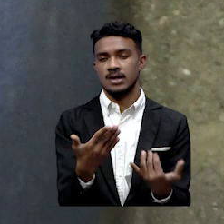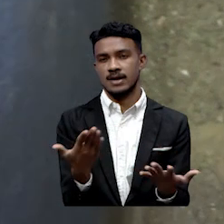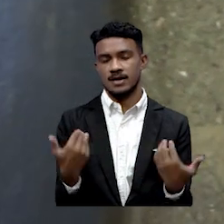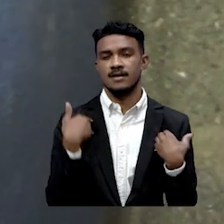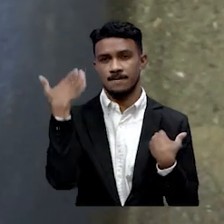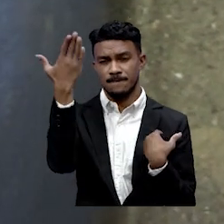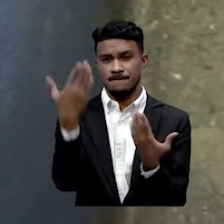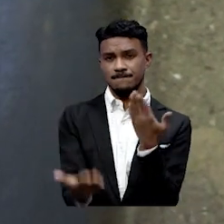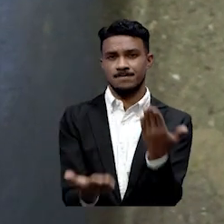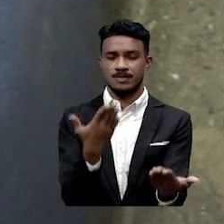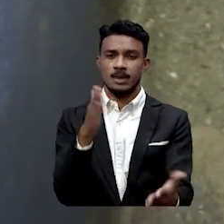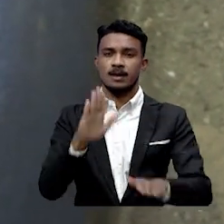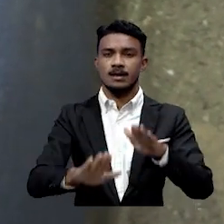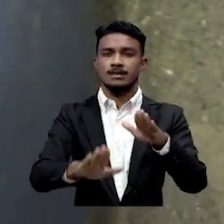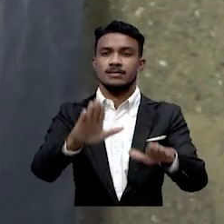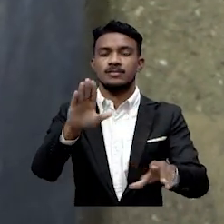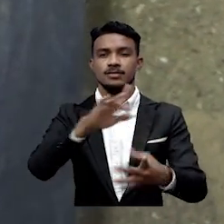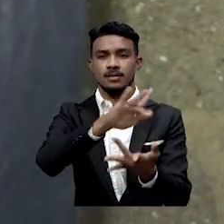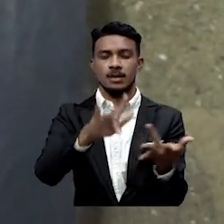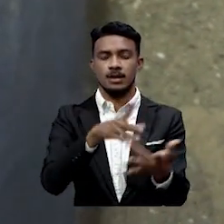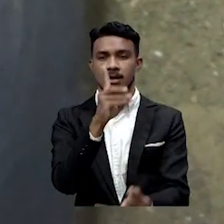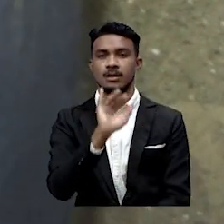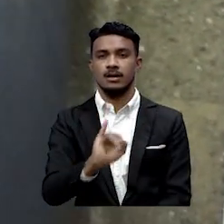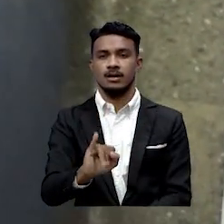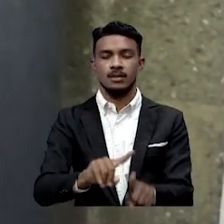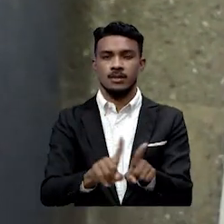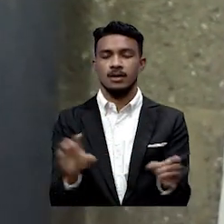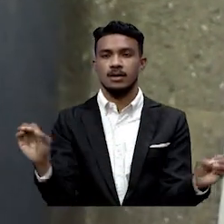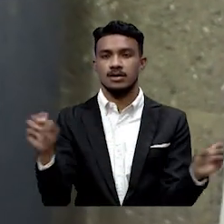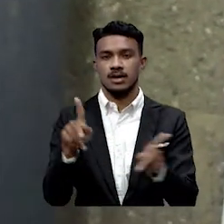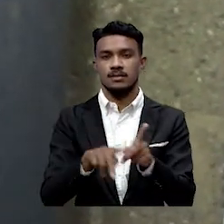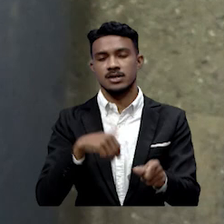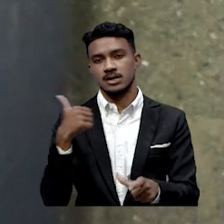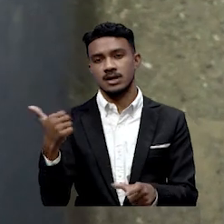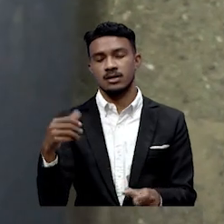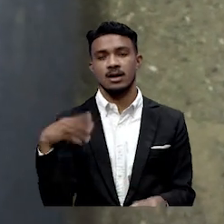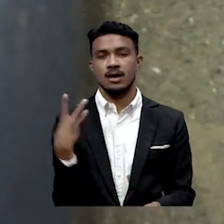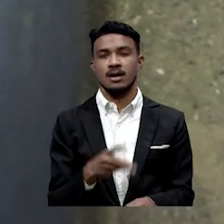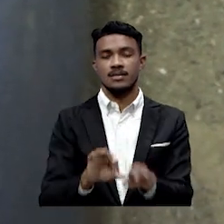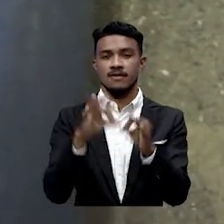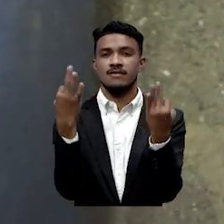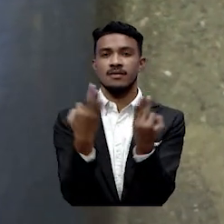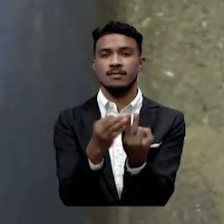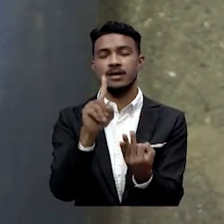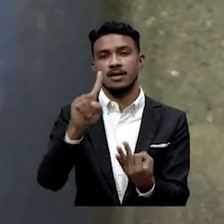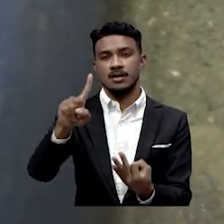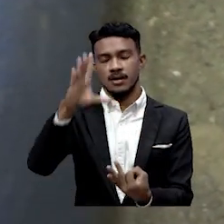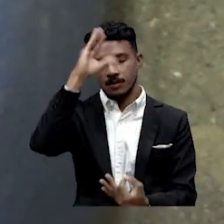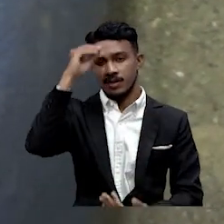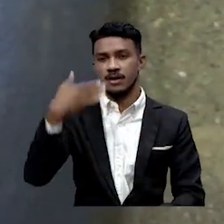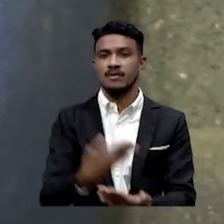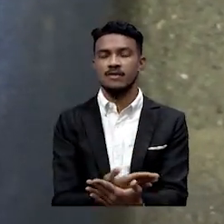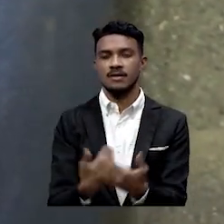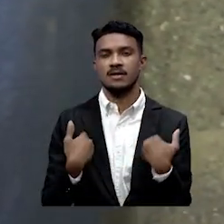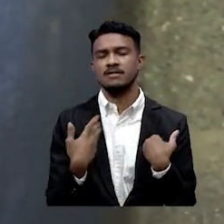neba, ser lau livre hel neba. Nemos lau sema sedu, a mini si si jera sang famili du mana mani fong hela. Dalam